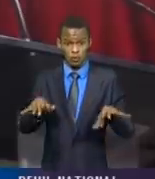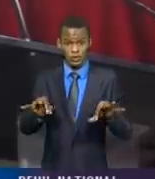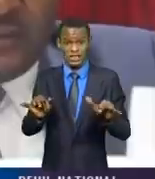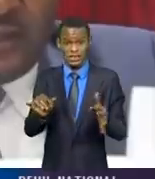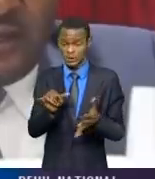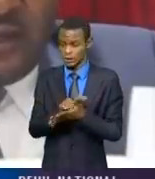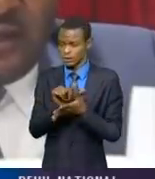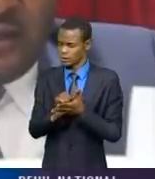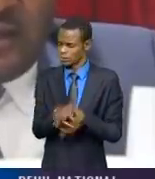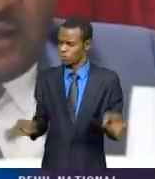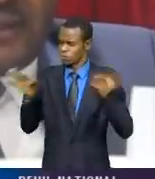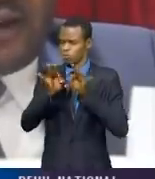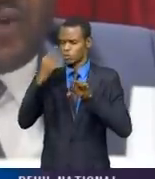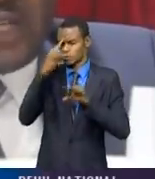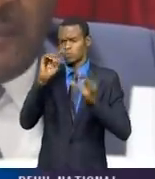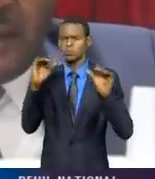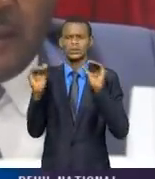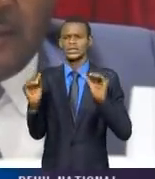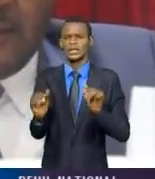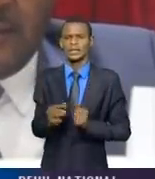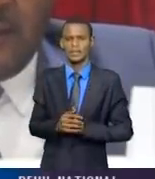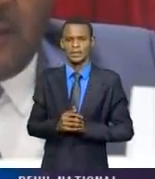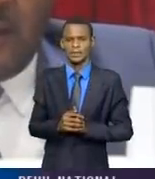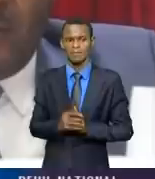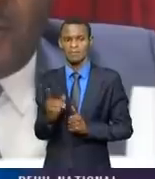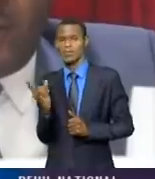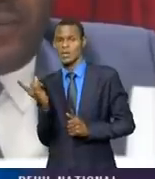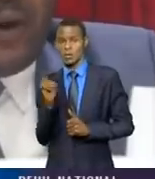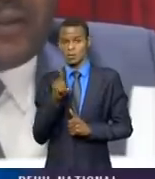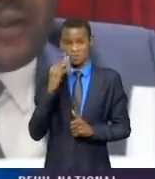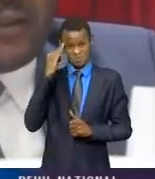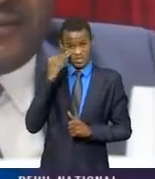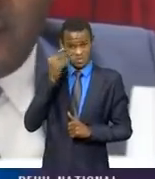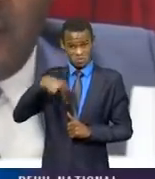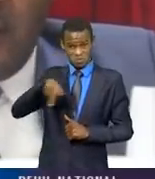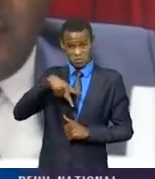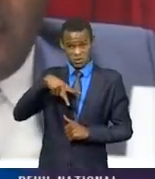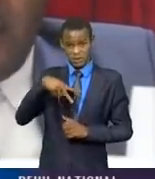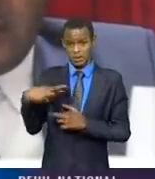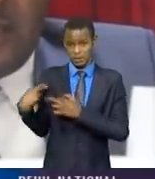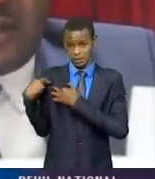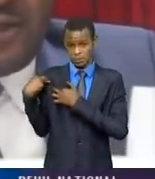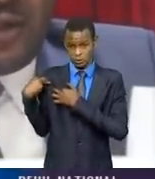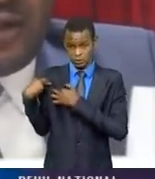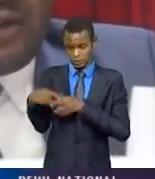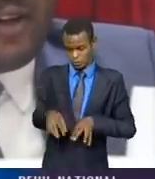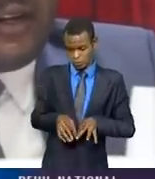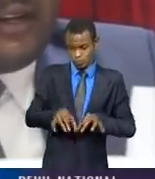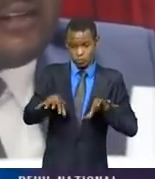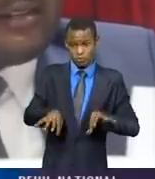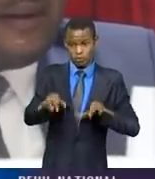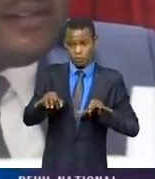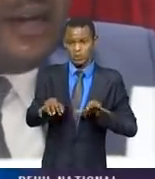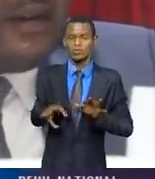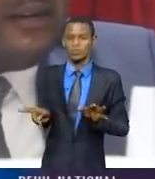prenant la parole messieurs window palais à rodriguez ministre provincial du titre foncier et représentant du gouverneur de province a